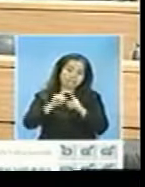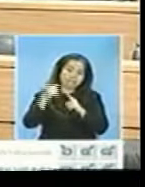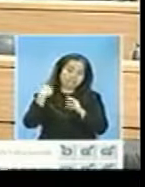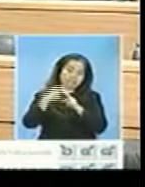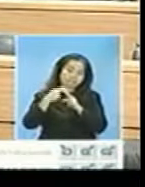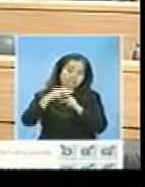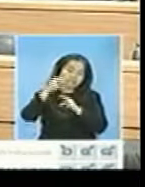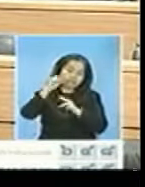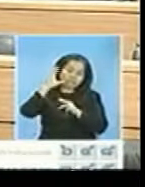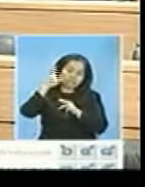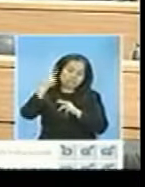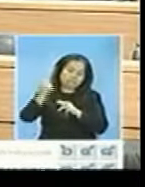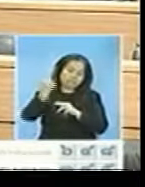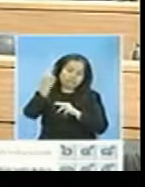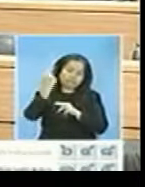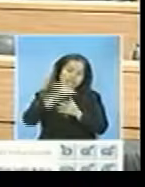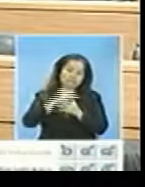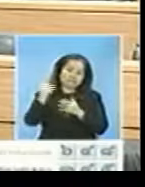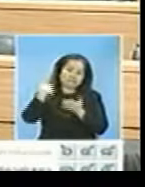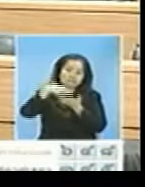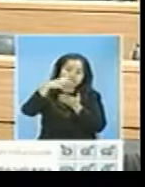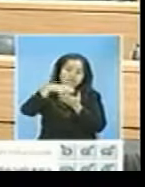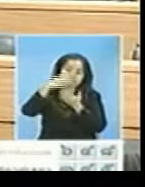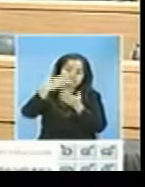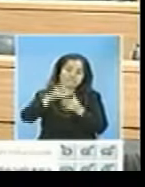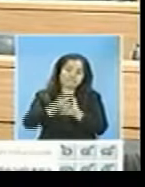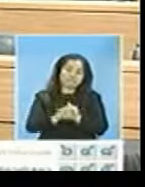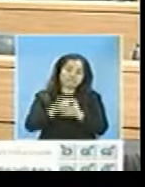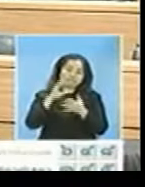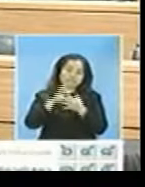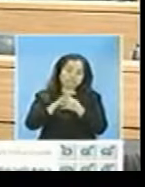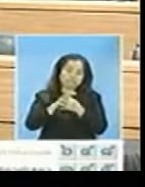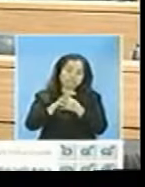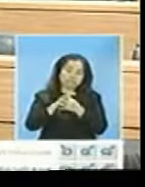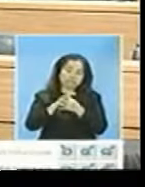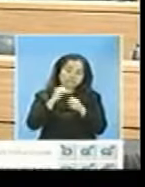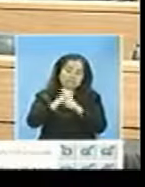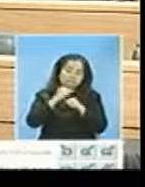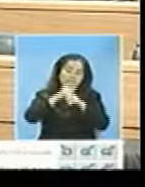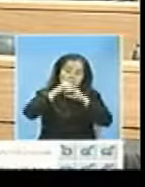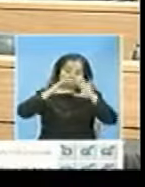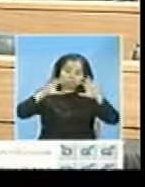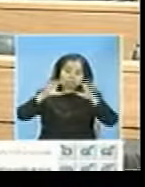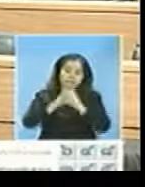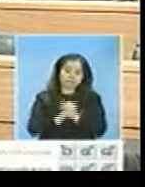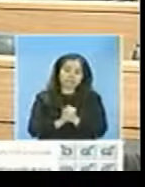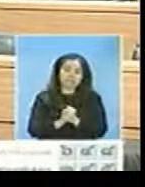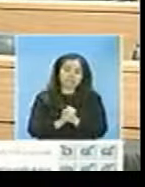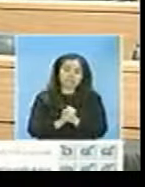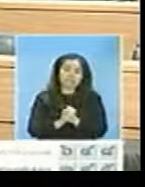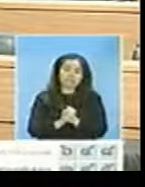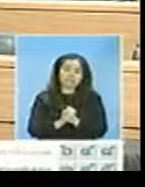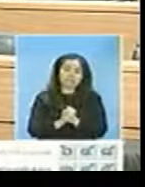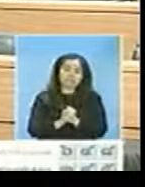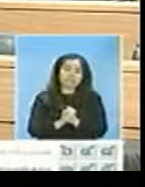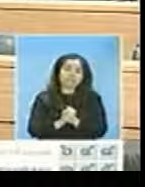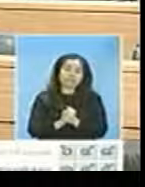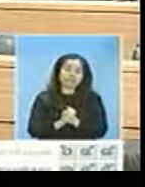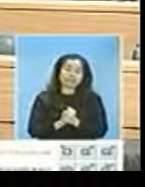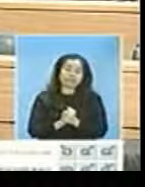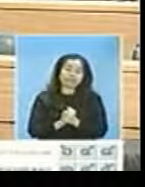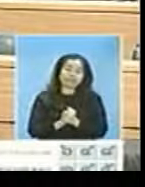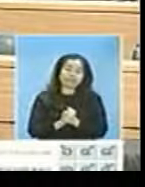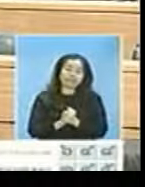ชินเอ่งชวนซึ่งพูดไปเมื่อสักครู่เรื่องประเด็นเรื่องข้าราชการท่านประธานครับก่อนที่ผมจะเข้